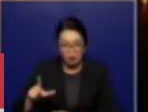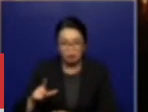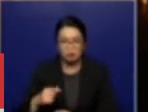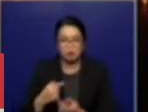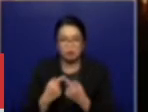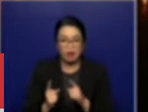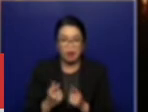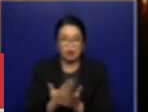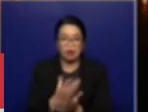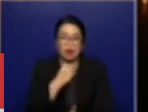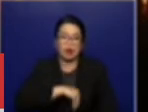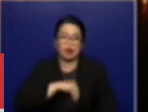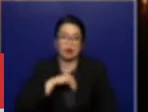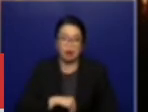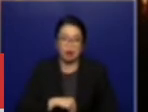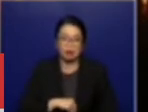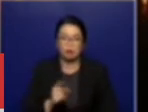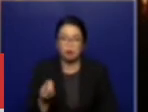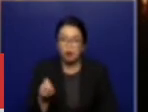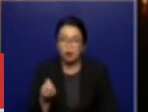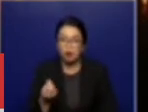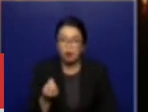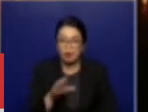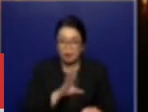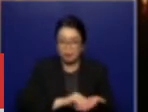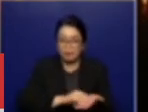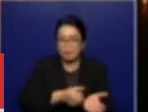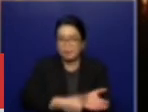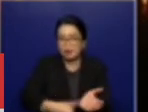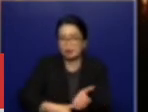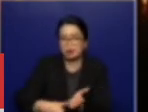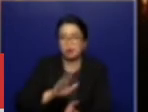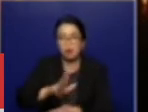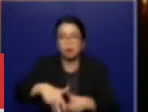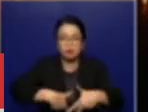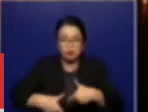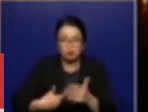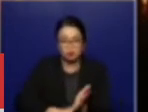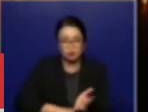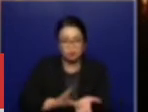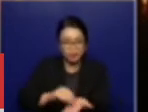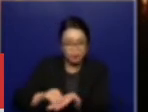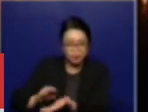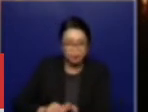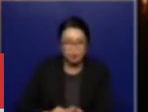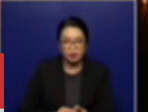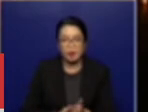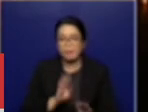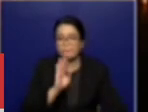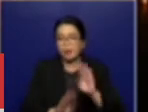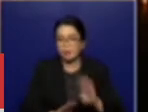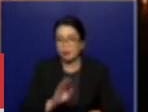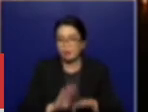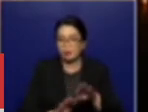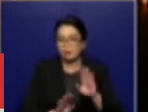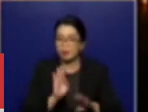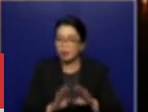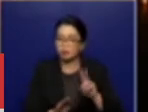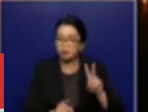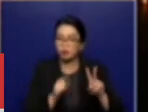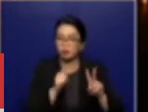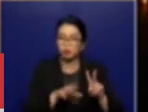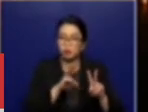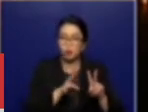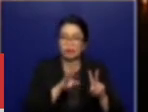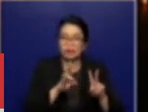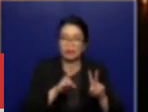รับก็คือการเก็บภาษีเนี่ยแหละครับแล้วก็รายรับอื่นๆเนี่ยประเมินไว้ที่ 2.677 ล้านบาทเห็น